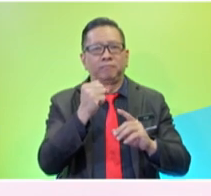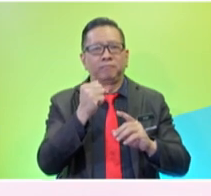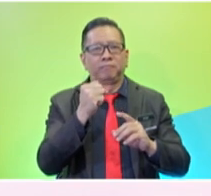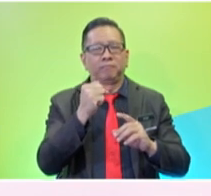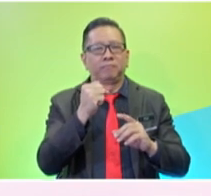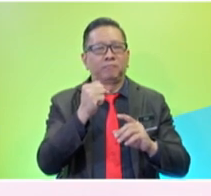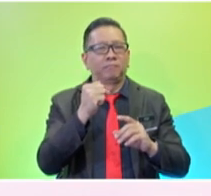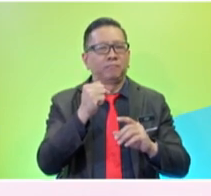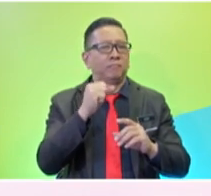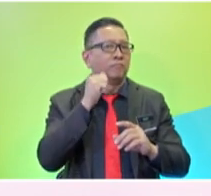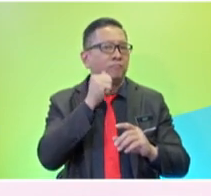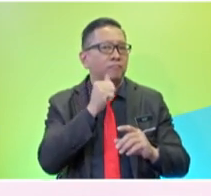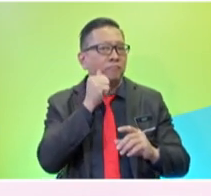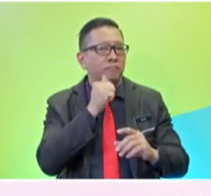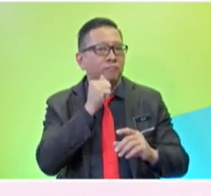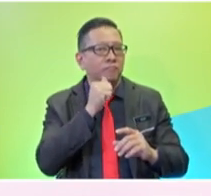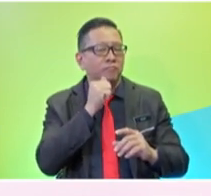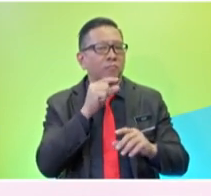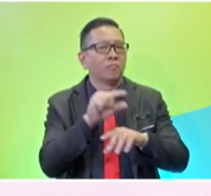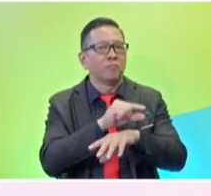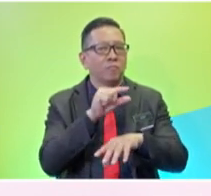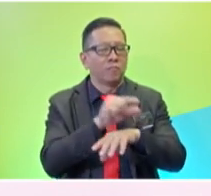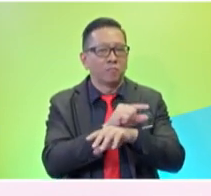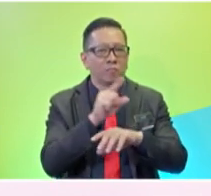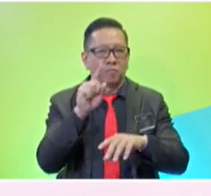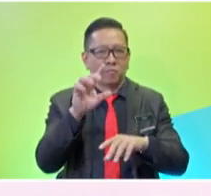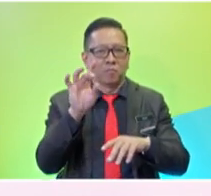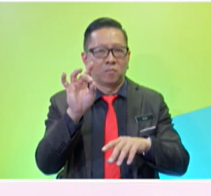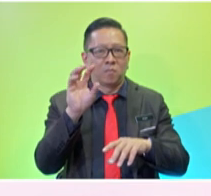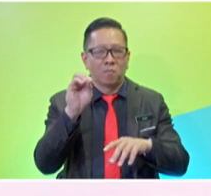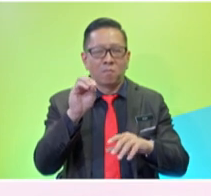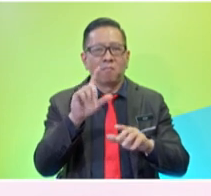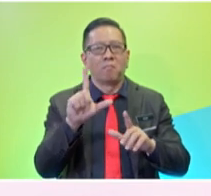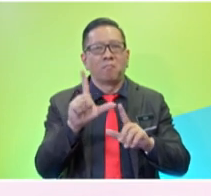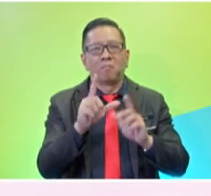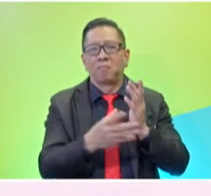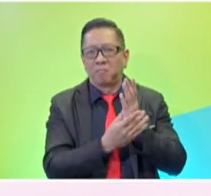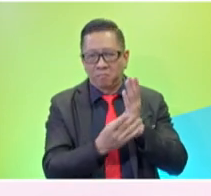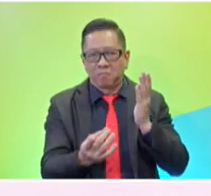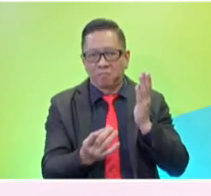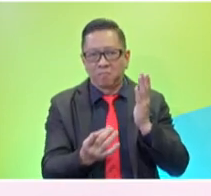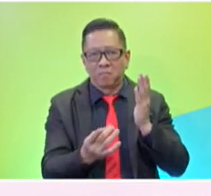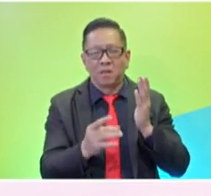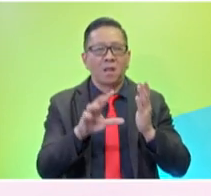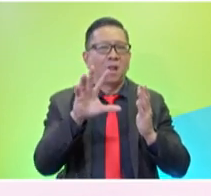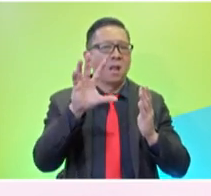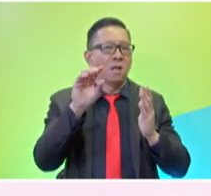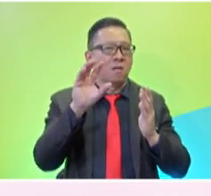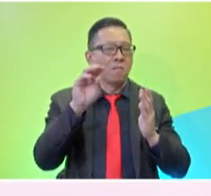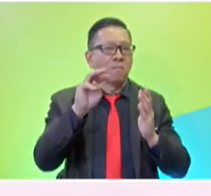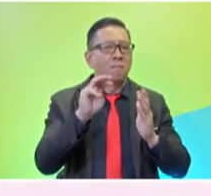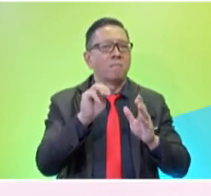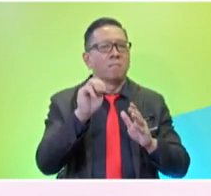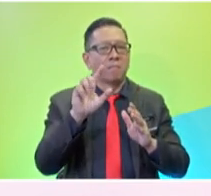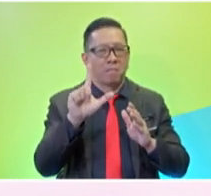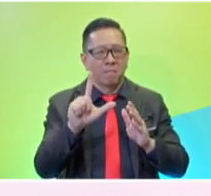menggunakan 175 ml minyak zaitun dan 50 ml untuk membuat